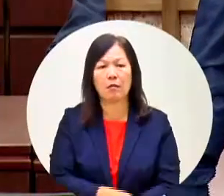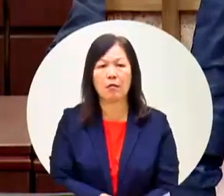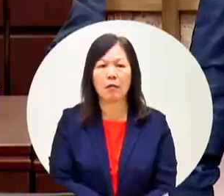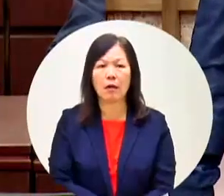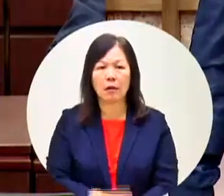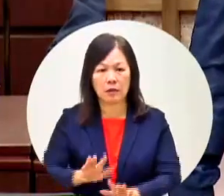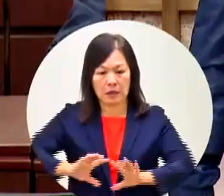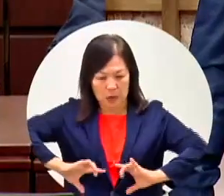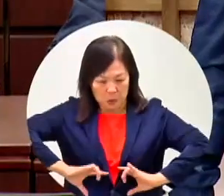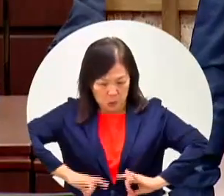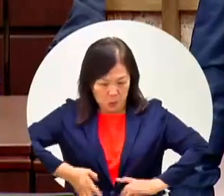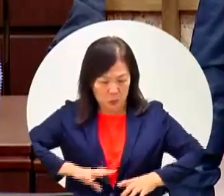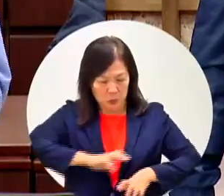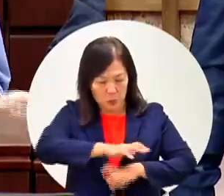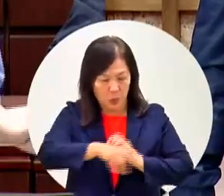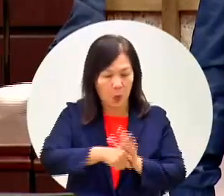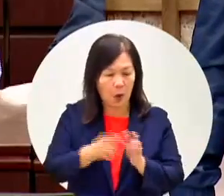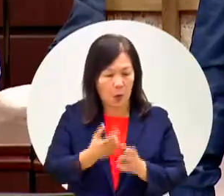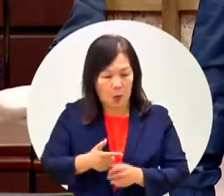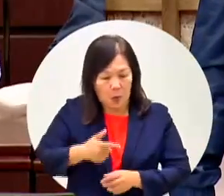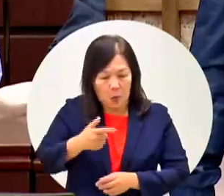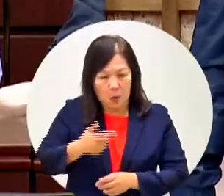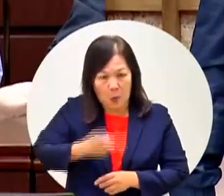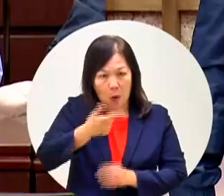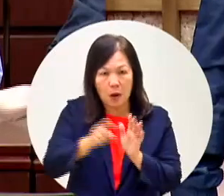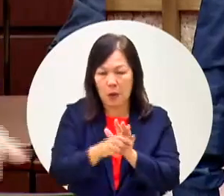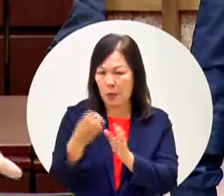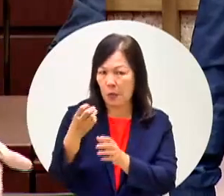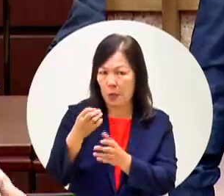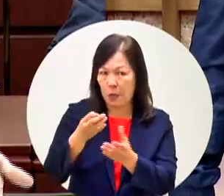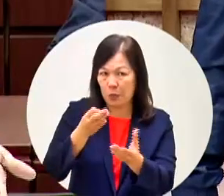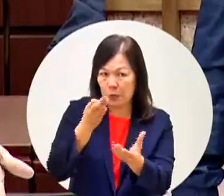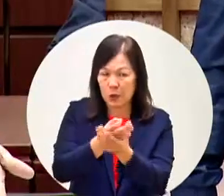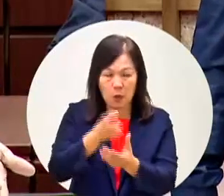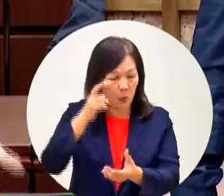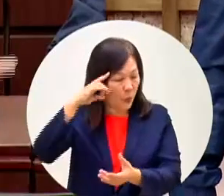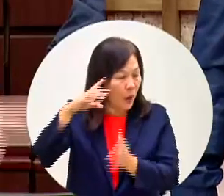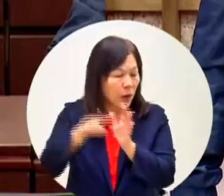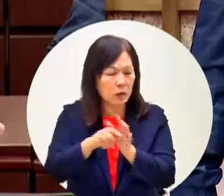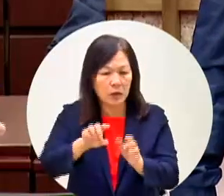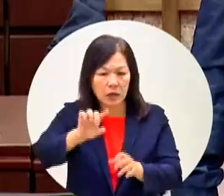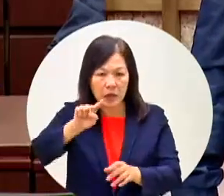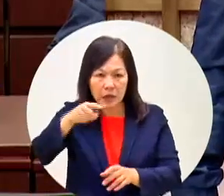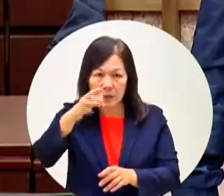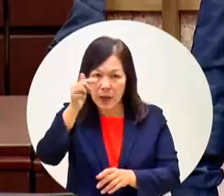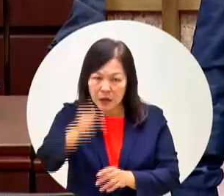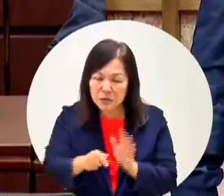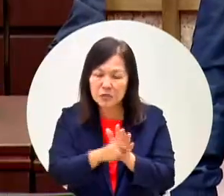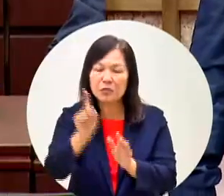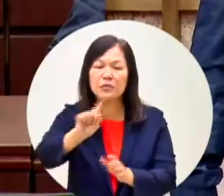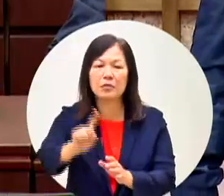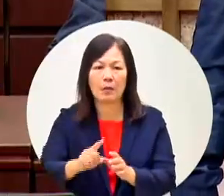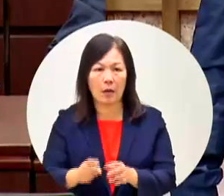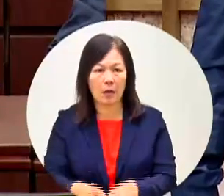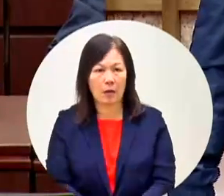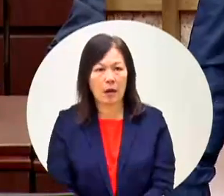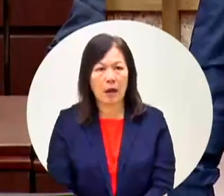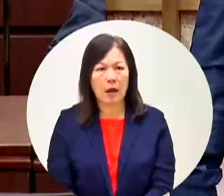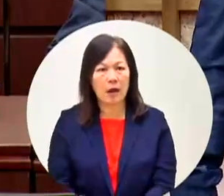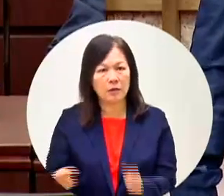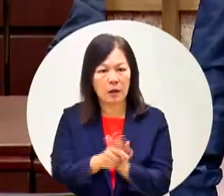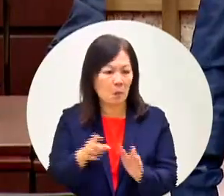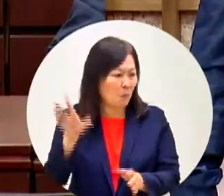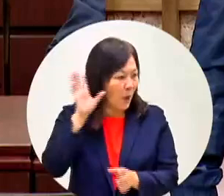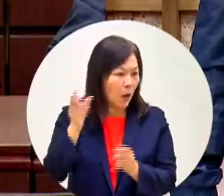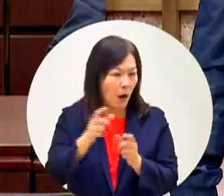投角度来说，100亿算什么数字？不算一个大数字，听起来很大，但是在创业投资并